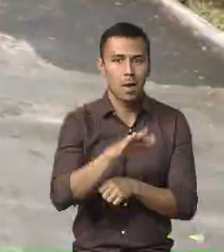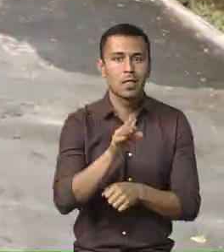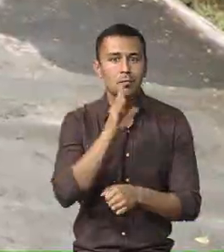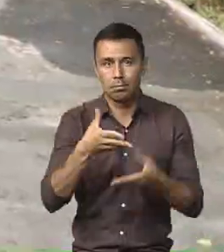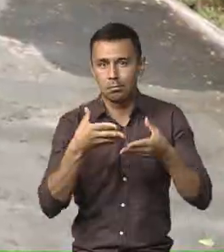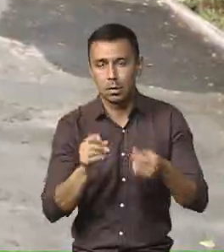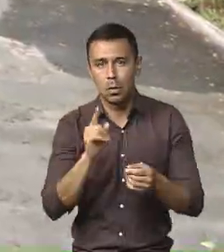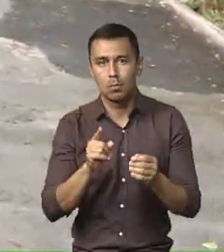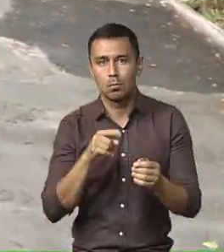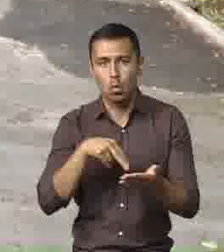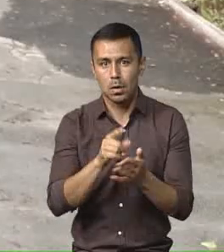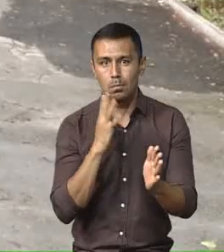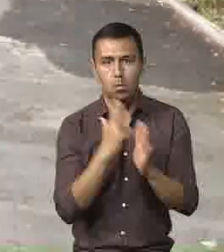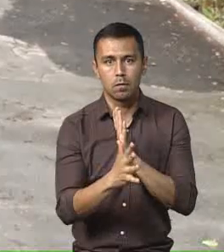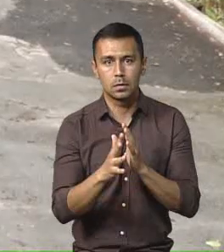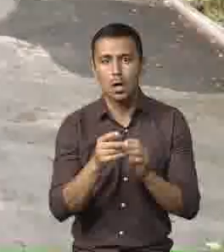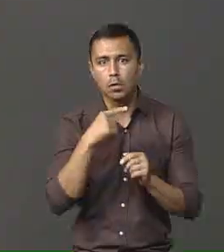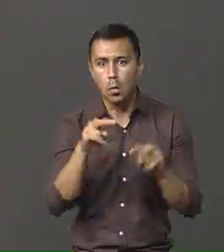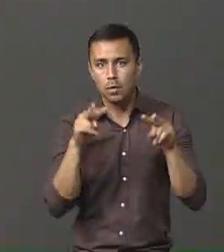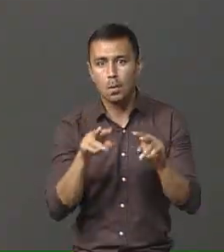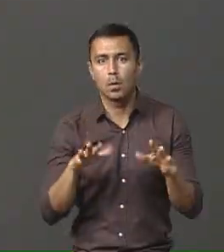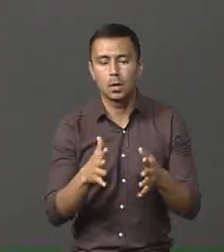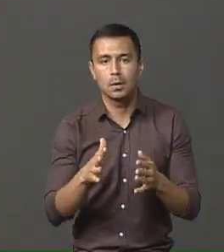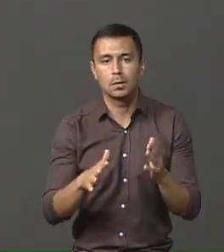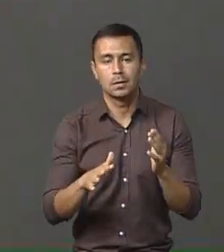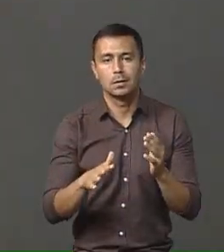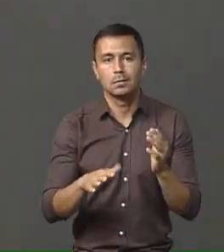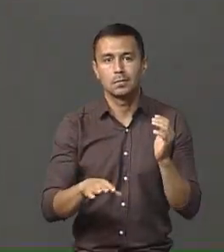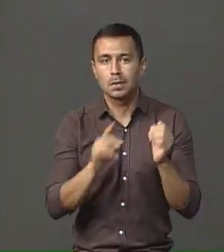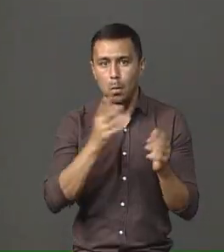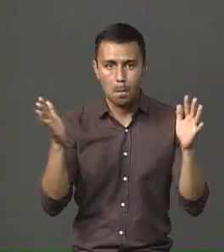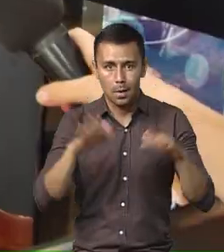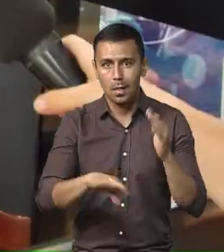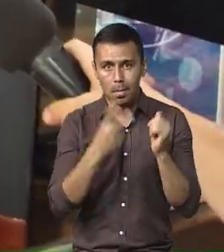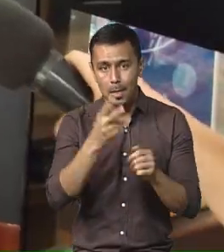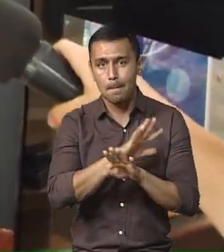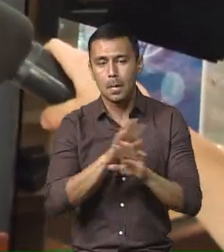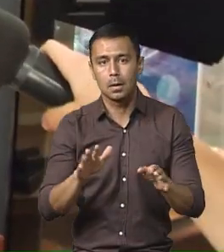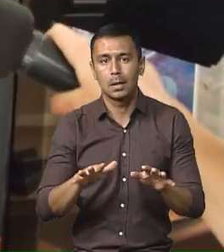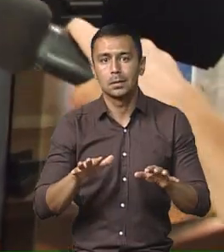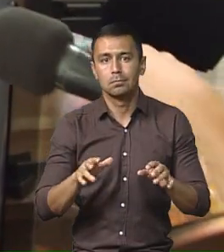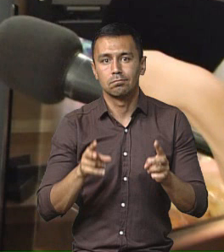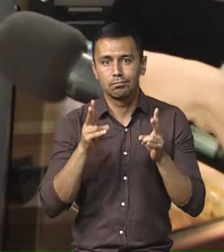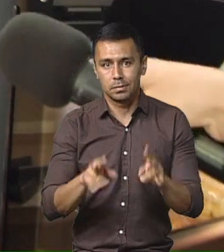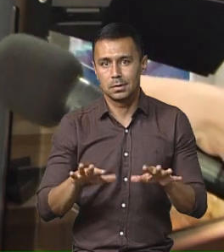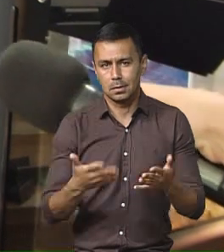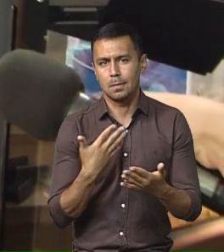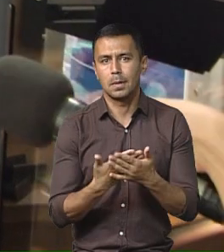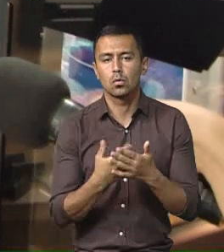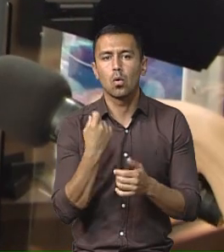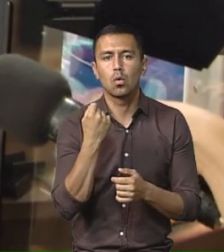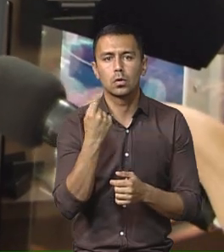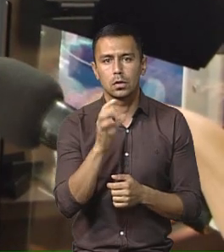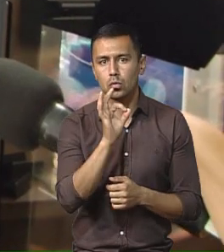що проходила повз. За словами очевидиці події, Віти з самого падіння дерева вона не бачила. Інцидент стався десь близько